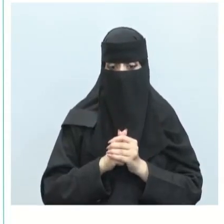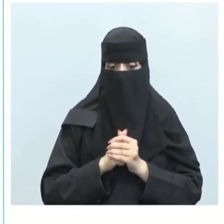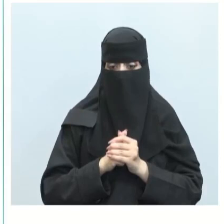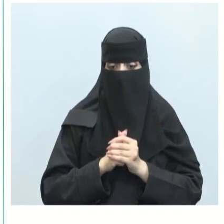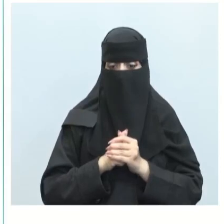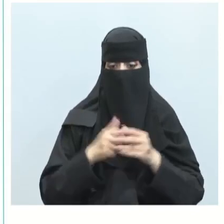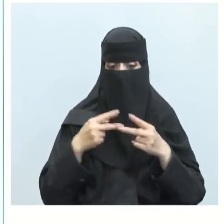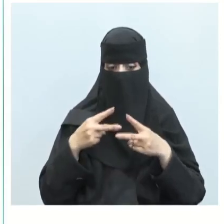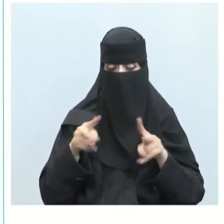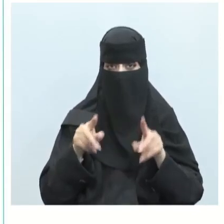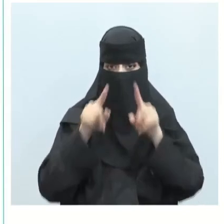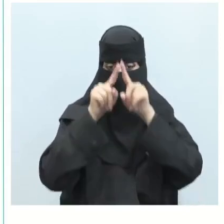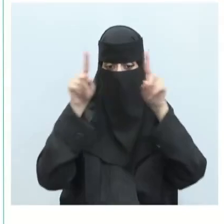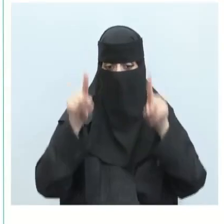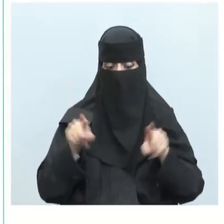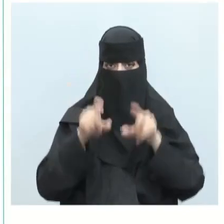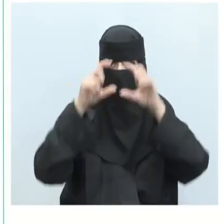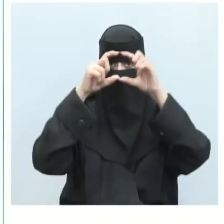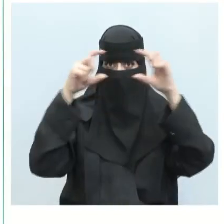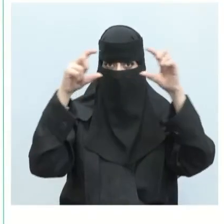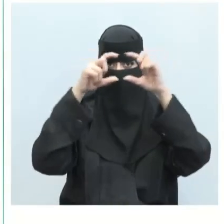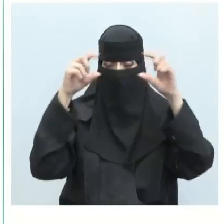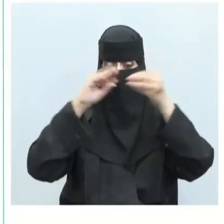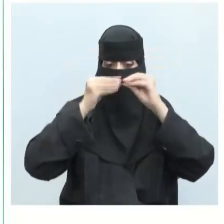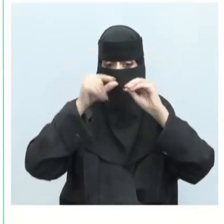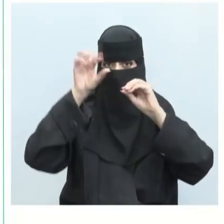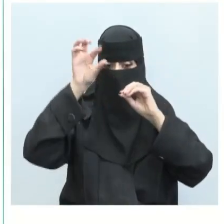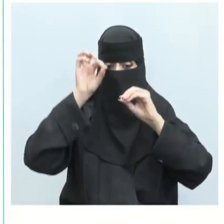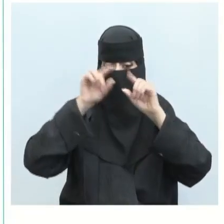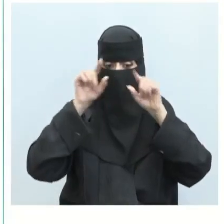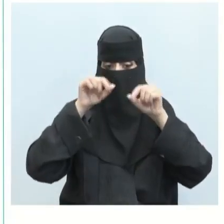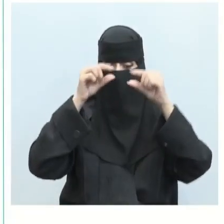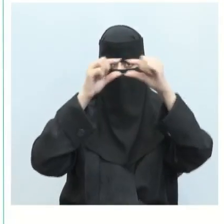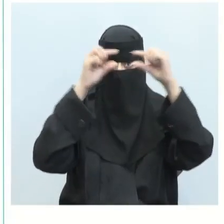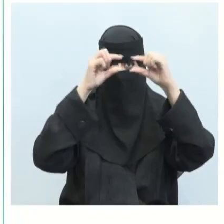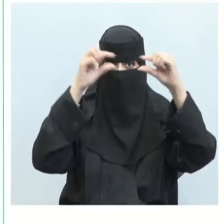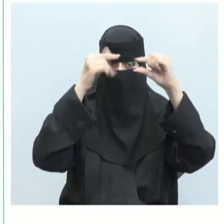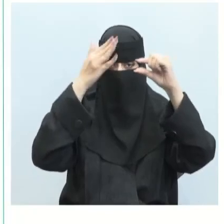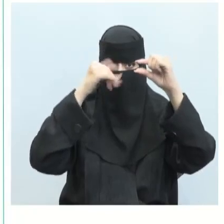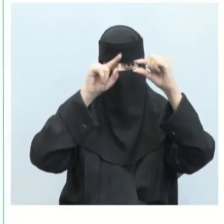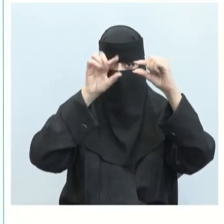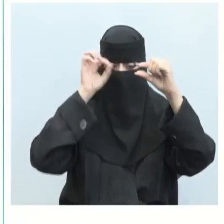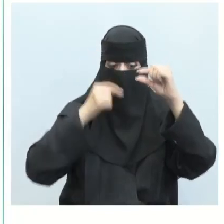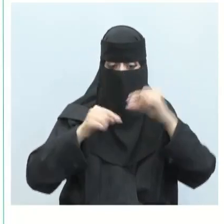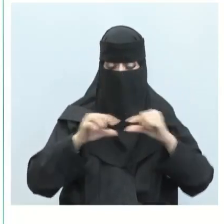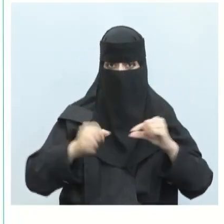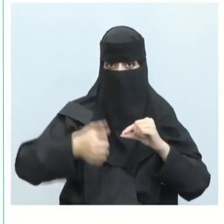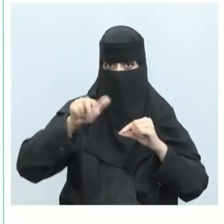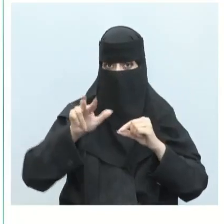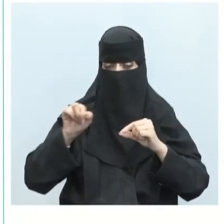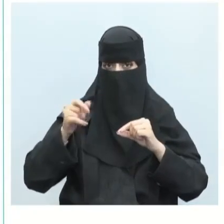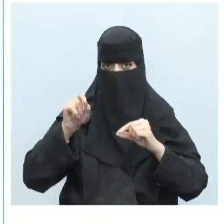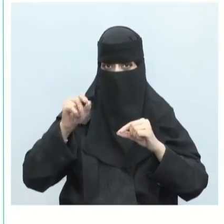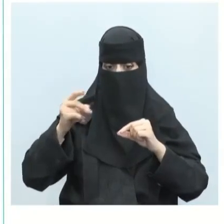الخبير بالضغط من قائمه انلايز بالضغط من قائمه اناليز نقوم باختيار اكسبرت انفورميشن